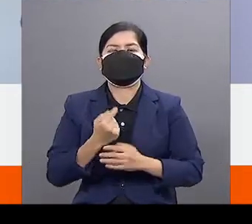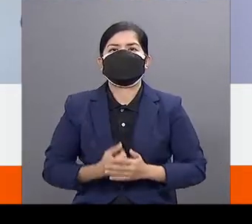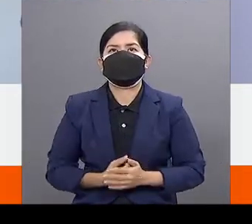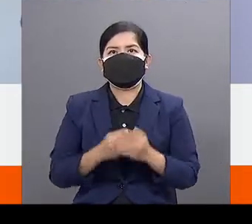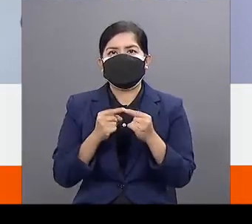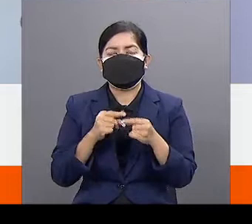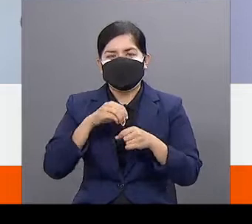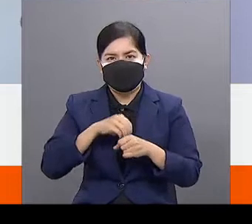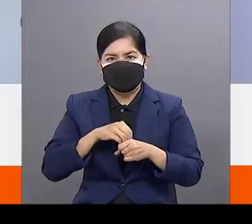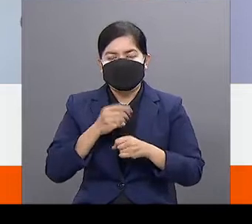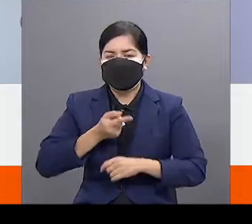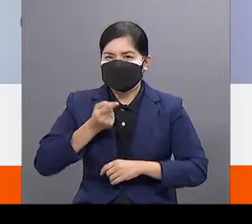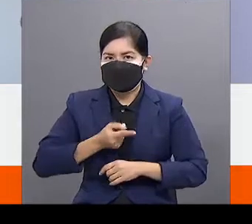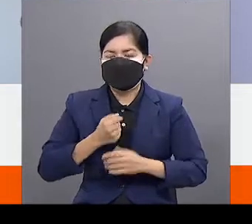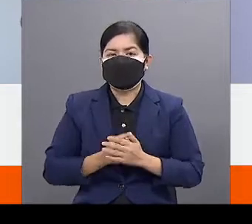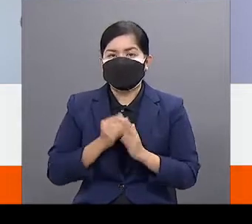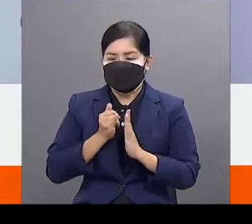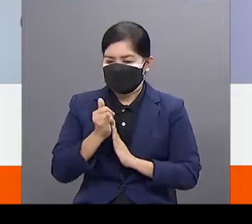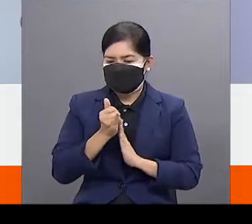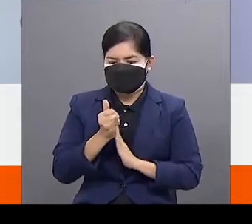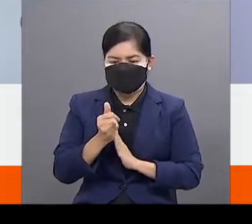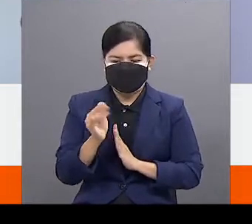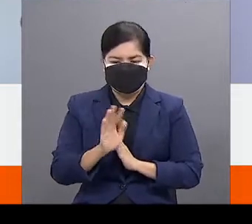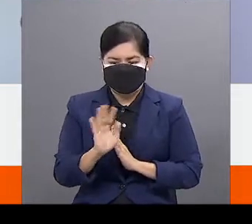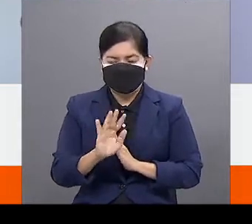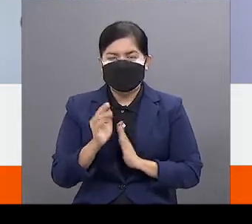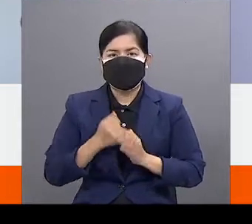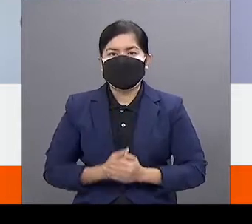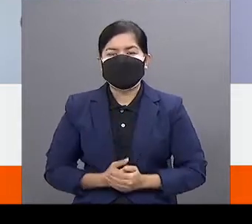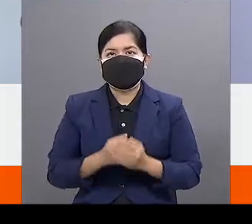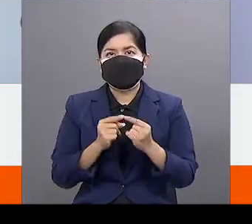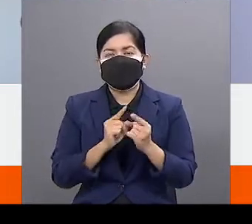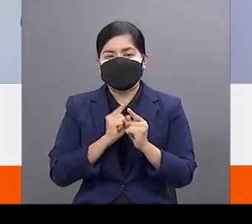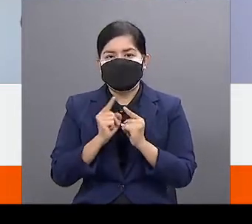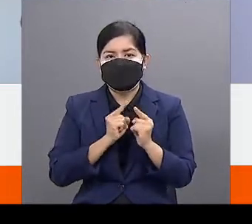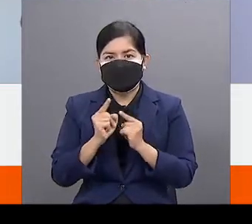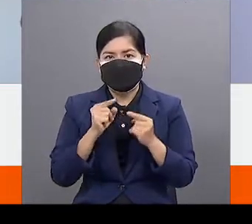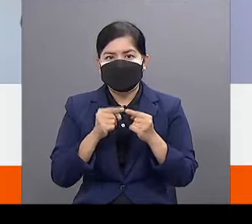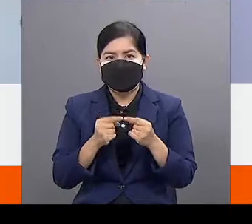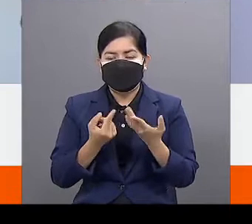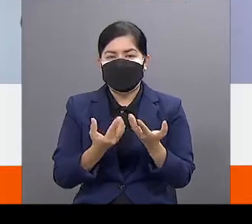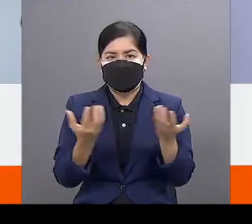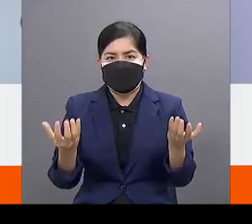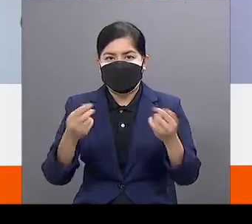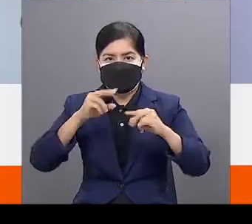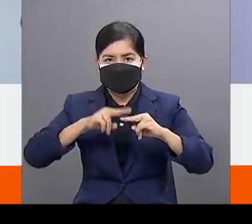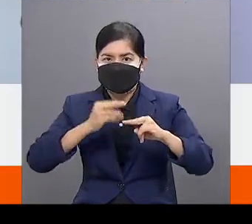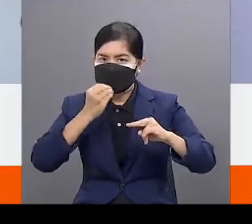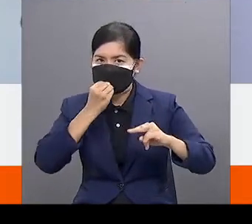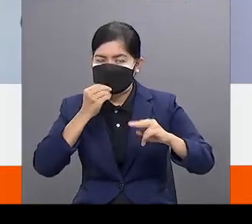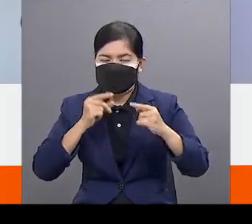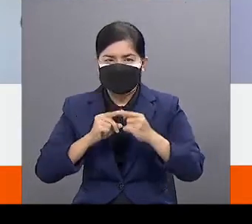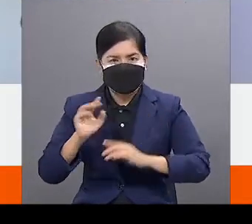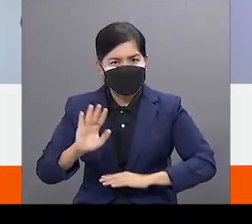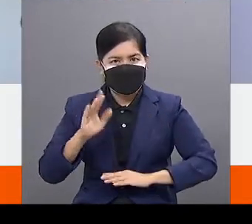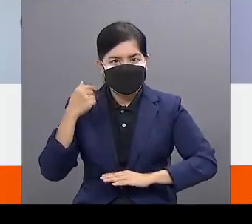นะครับห้ามออกไปไหนโดยเด็ดขาดนะครับไม่พูดคุยรับประทานอาหารหรือทำกิจกรรมที่เข้าใกล้กับผู้